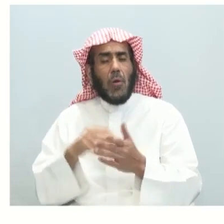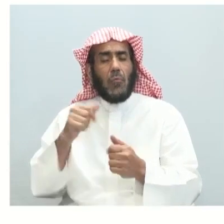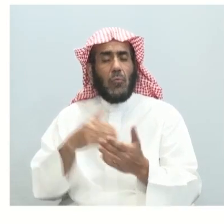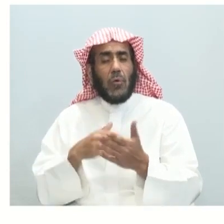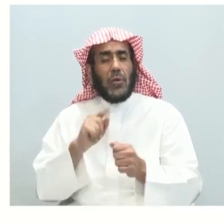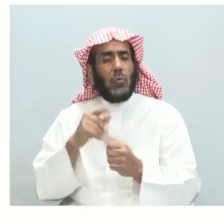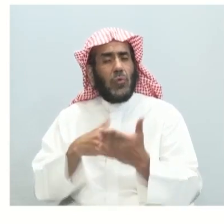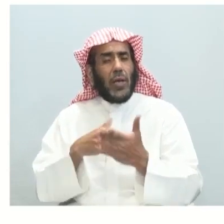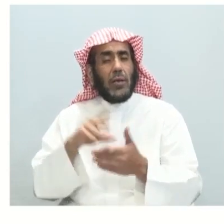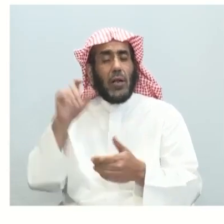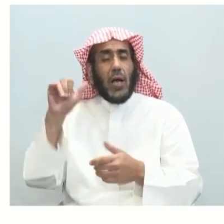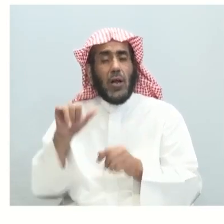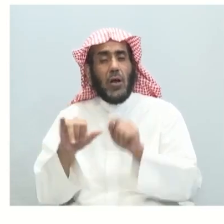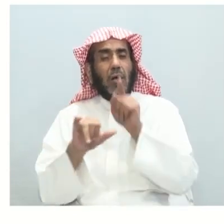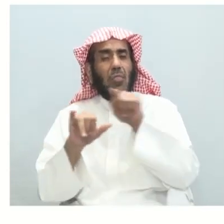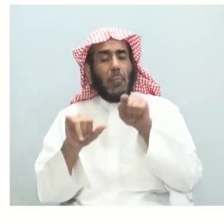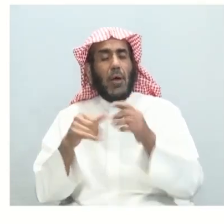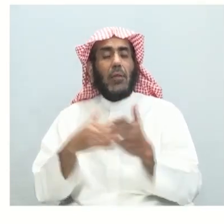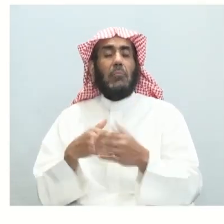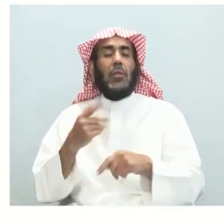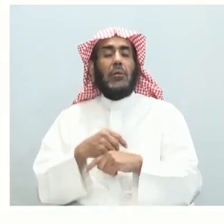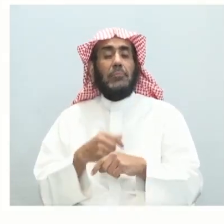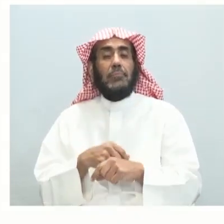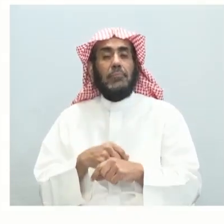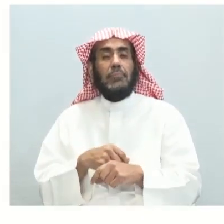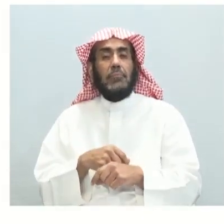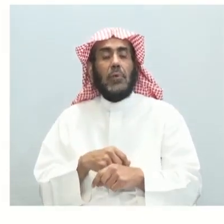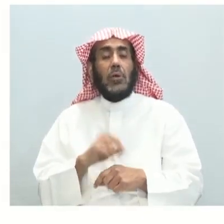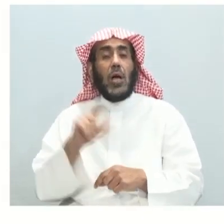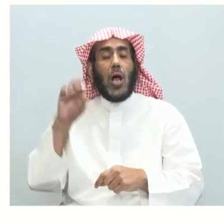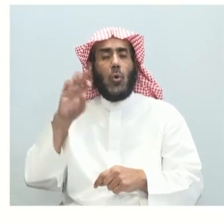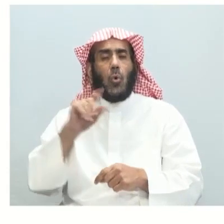وعلامه رفعه الضمه الظاهره على اخره القران